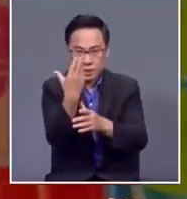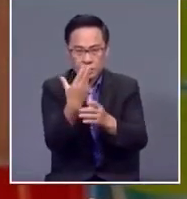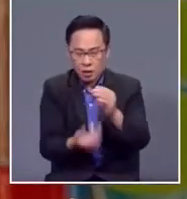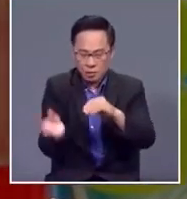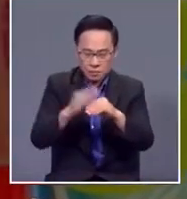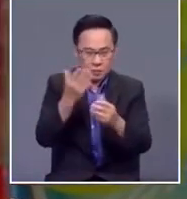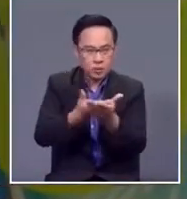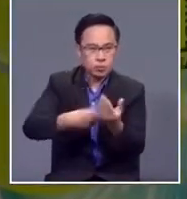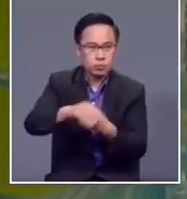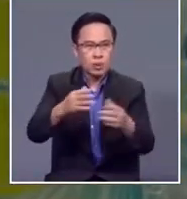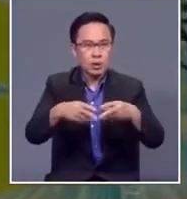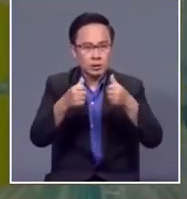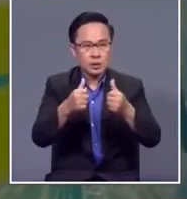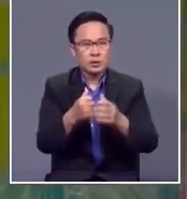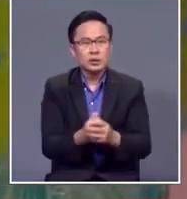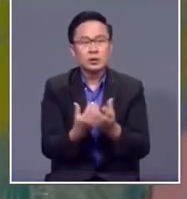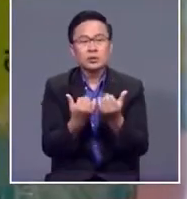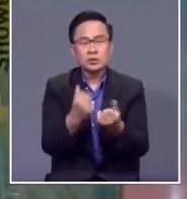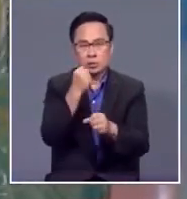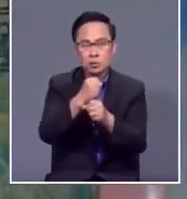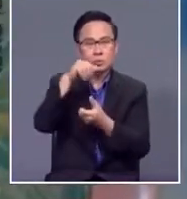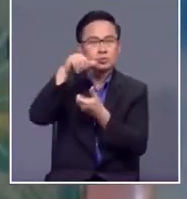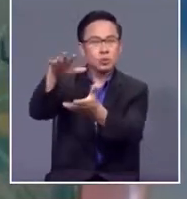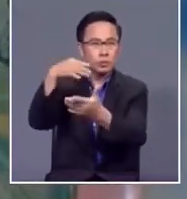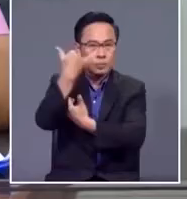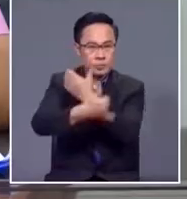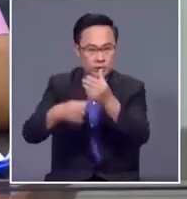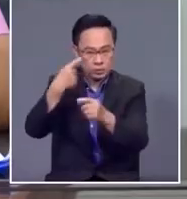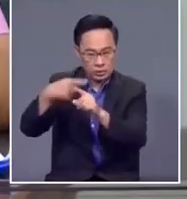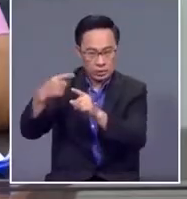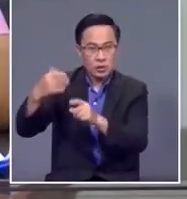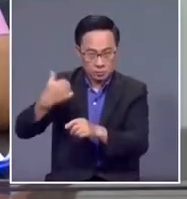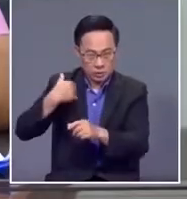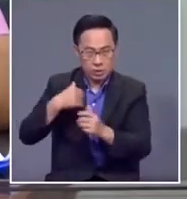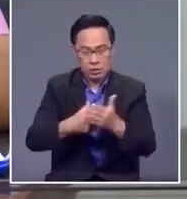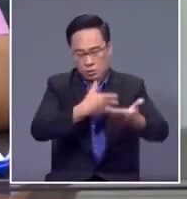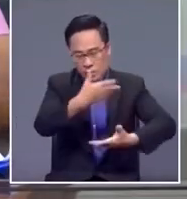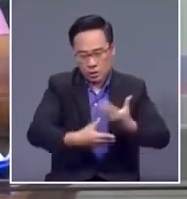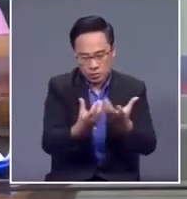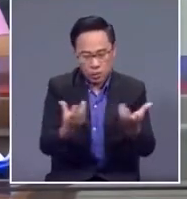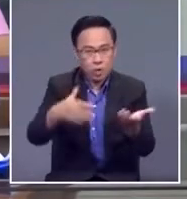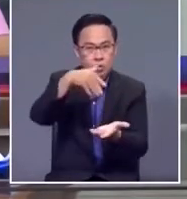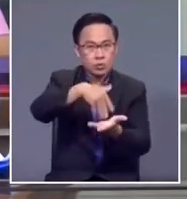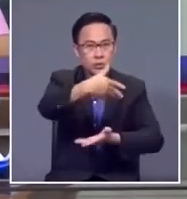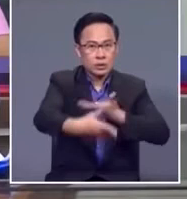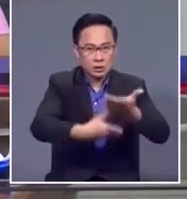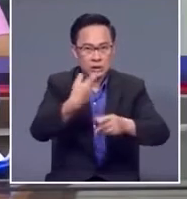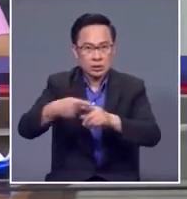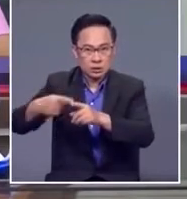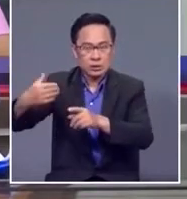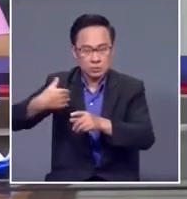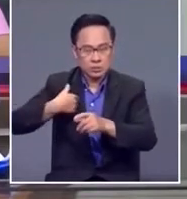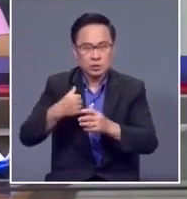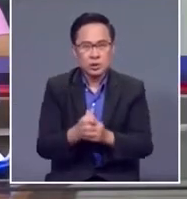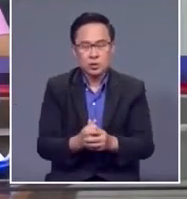นะครับขณะนี้ก็สามารถส่งออกไปยังต่างประเทศด้วยแล้วก็มีวางขายตามห้างสรรพสินค้านะครับชั้นน